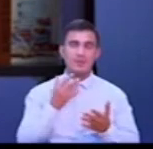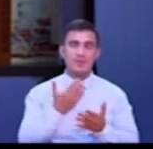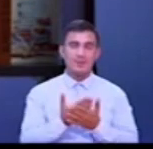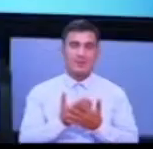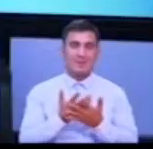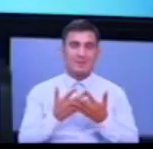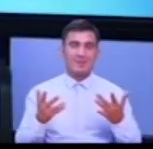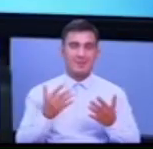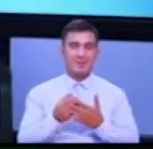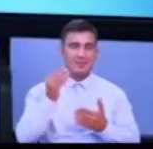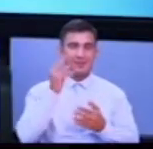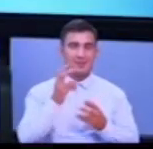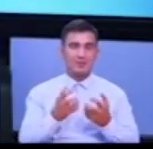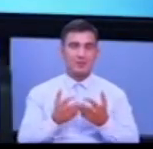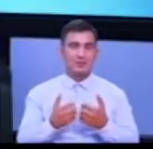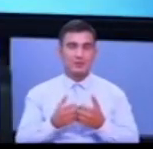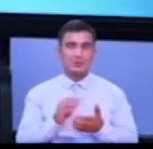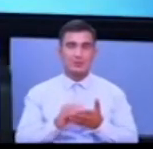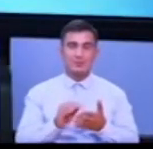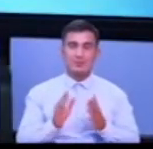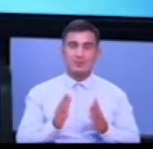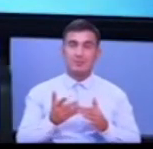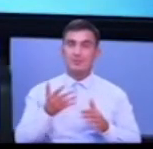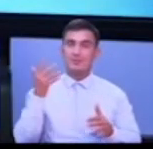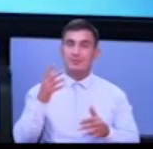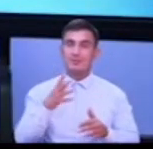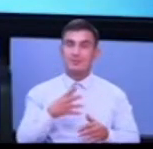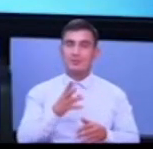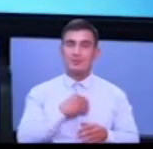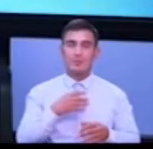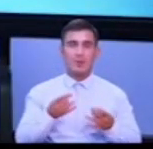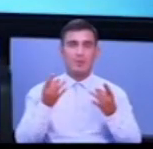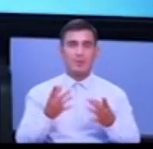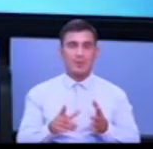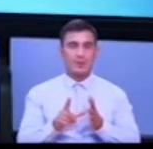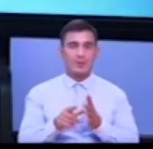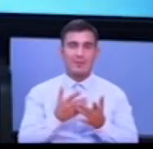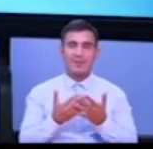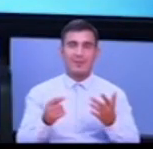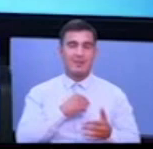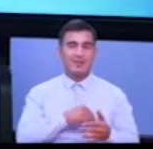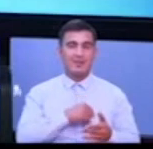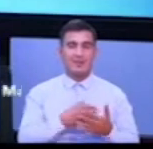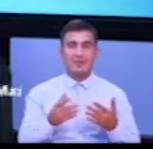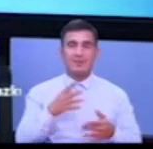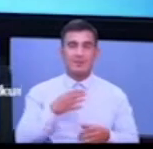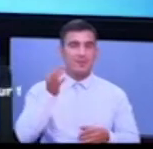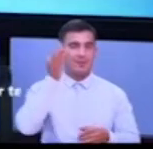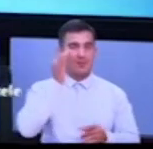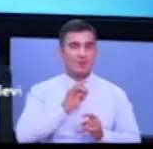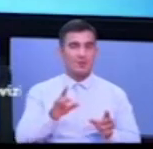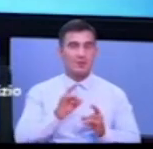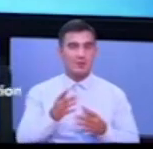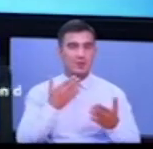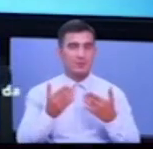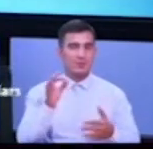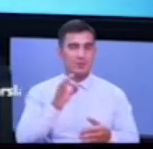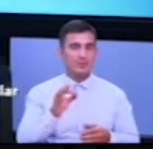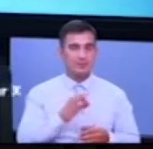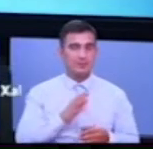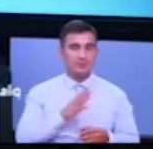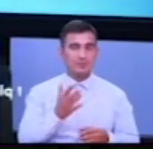Masalalar yechish. Siz bilan avvalgi darslarimizda sodda geometrik shakllar haqida ma'lumotlarga ega bo'lgan edik. Endi esa